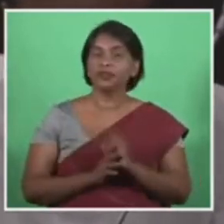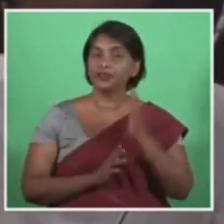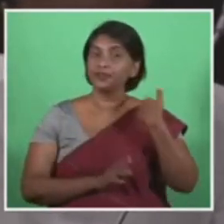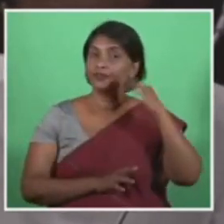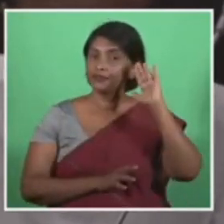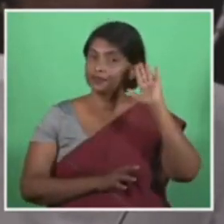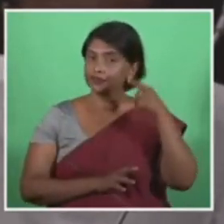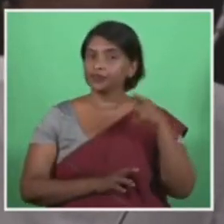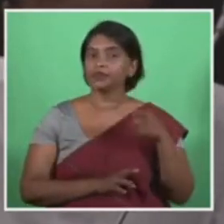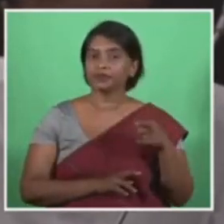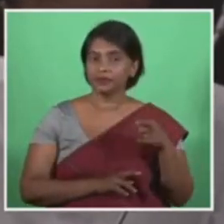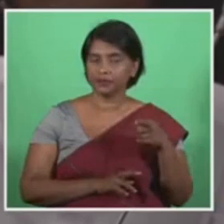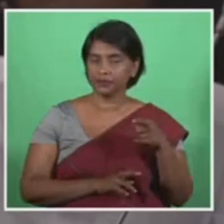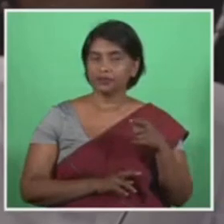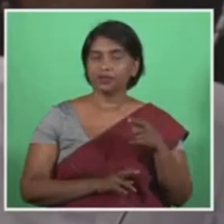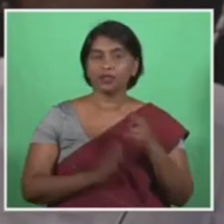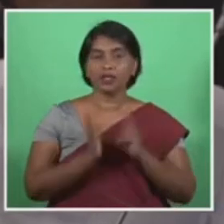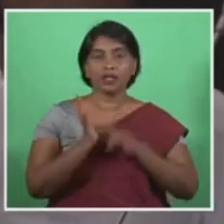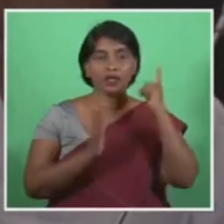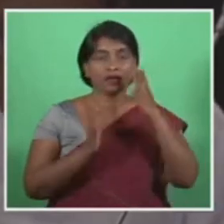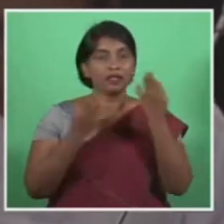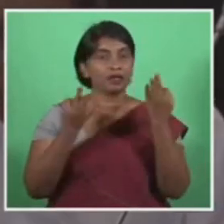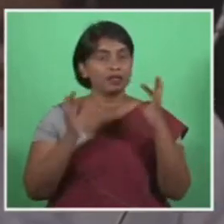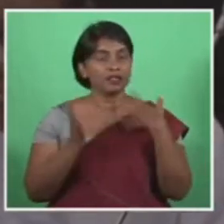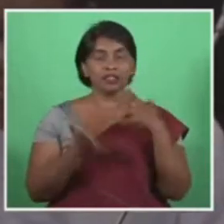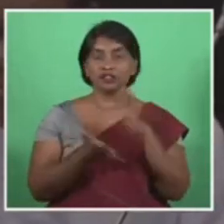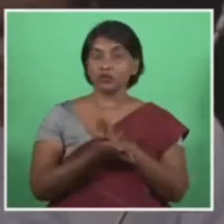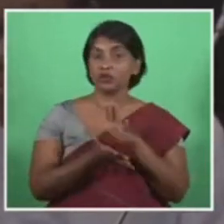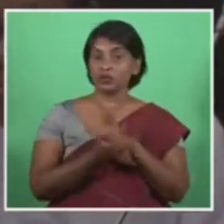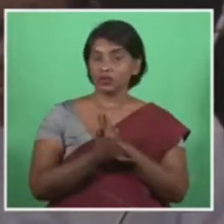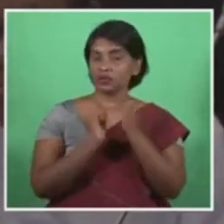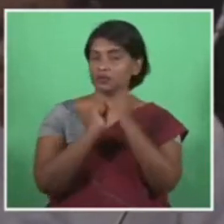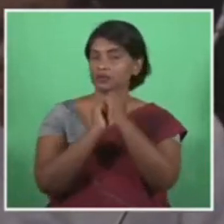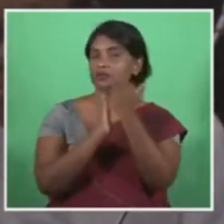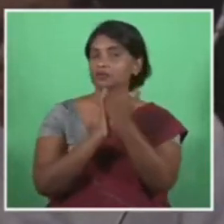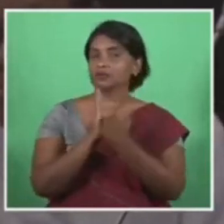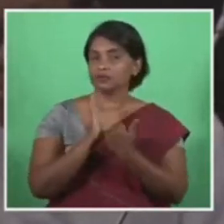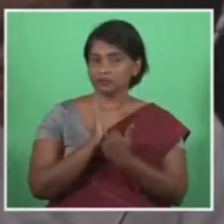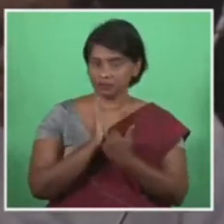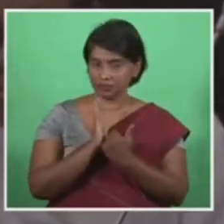විශේෂයෙන් ජාතික නිදහස් දින උත්සව වැඩසටහන්